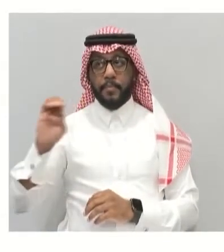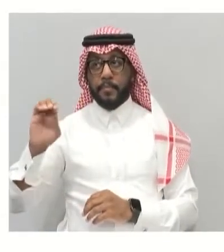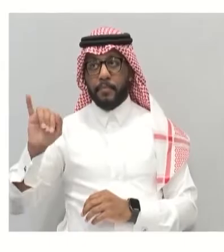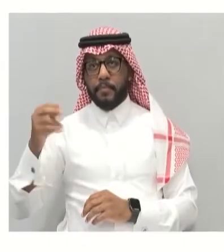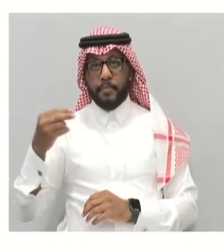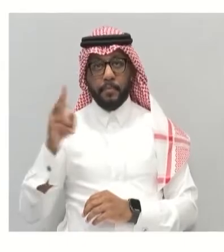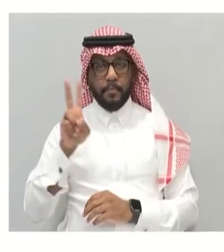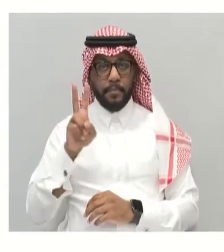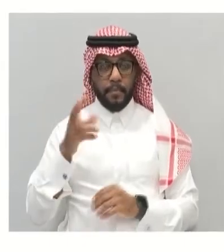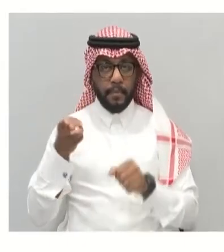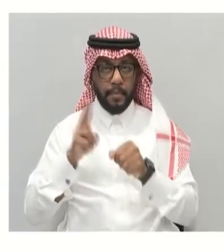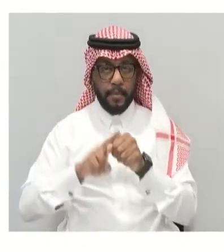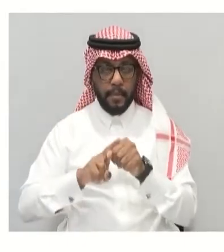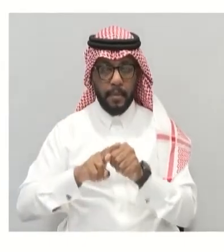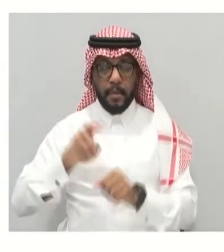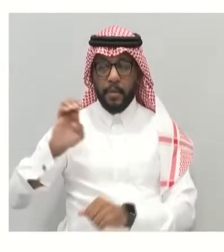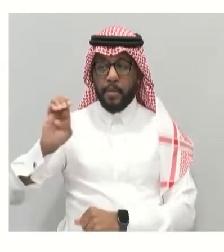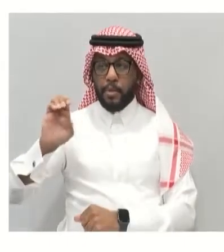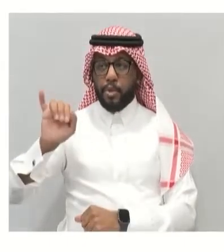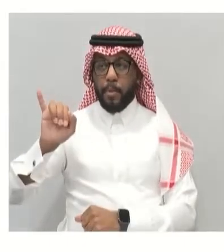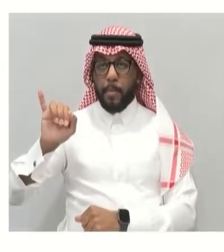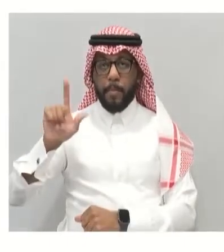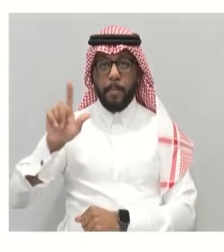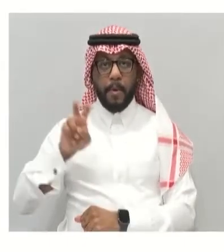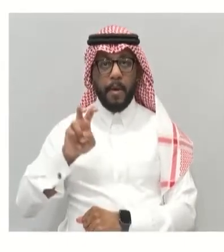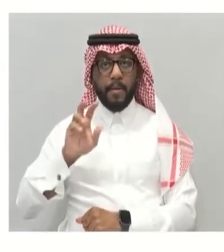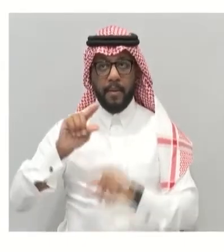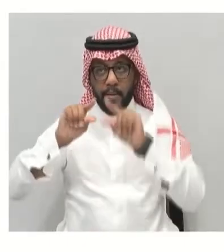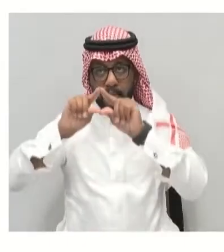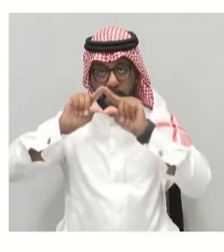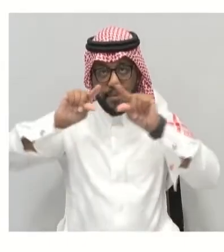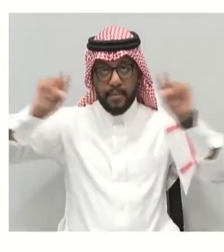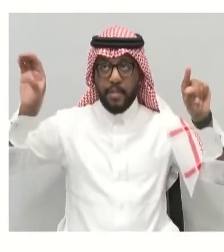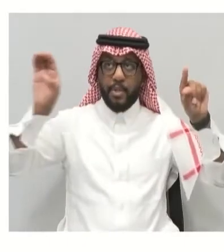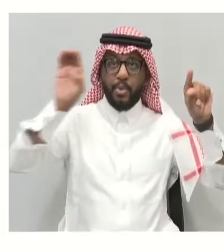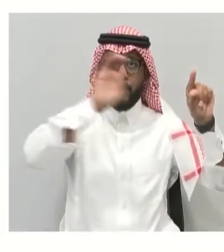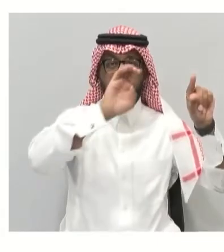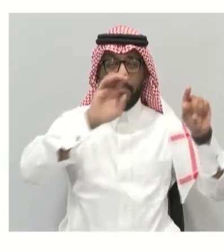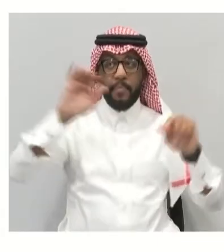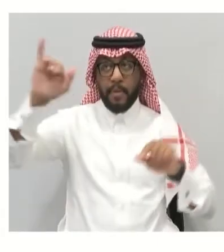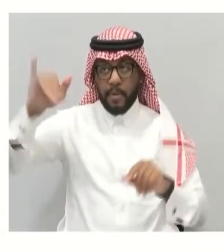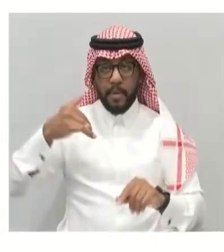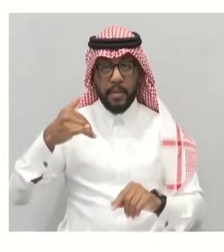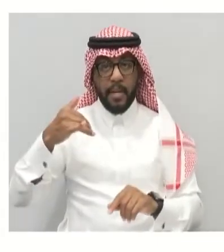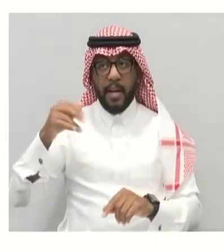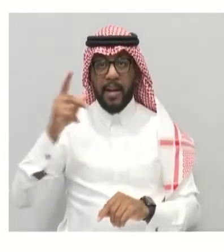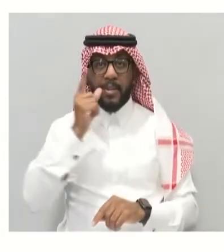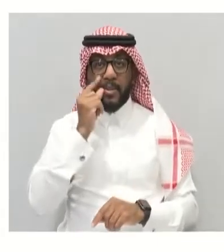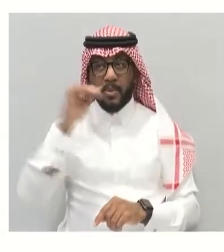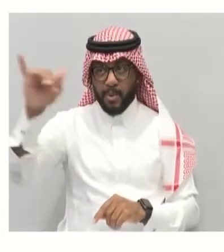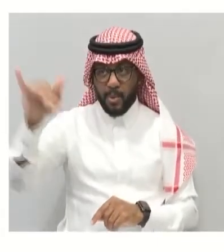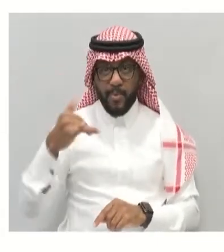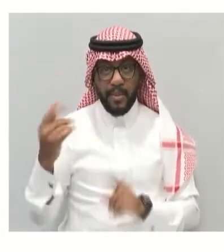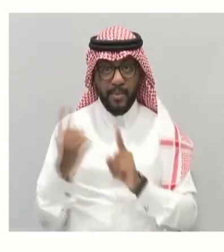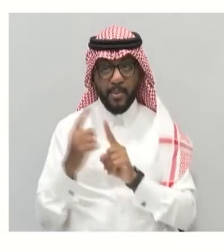كما قلنا وقف الشاعر منشدا وقد ياتي جمله جاء الطفل وهو مسرور وهو